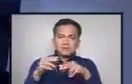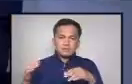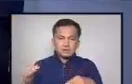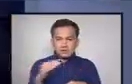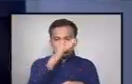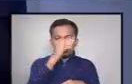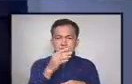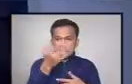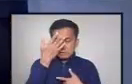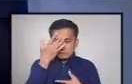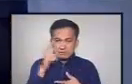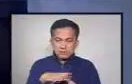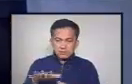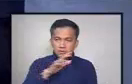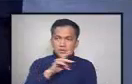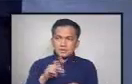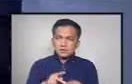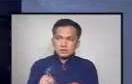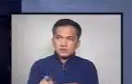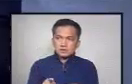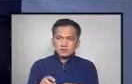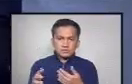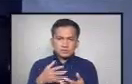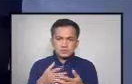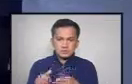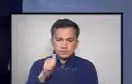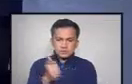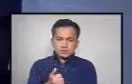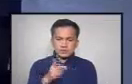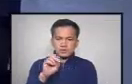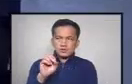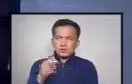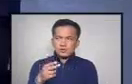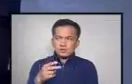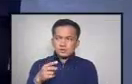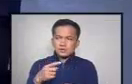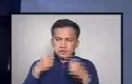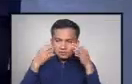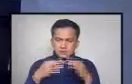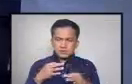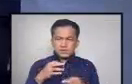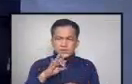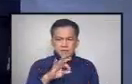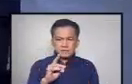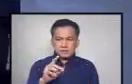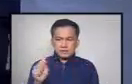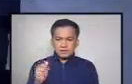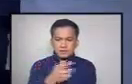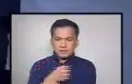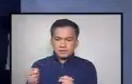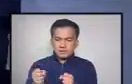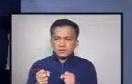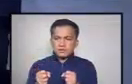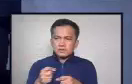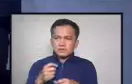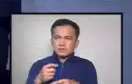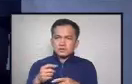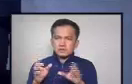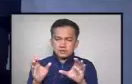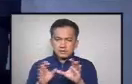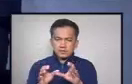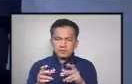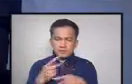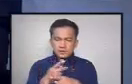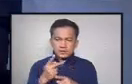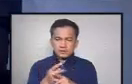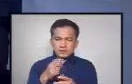bansa. Sa kabila niyan, pinagtibay ng Department of Health ang desisyon ng Food and Drug Administration na bawiin ang Certificate of Product Registration ng